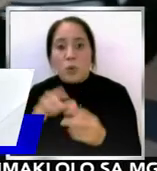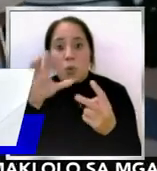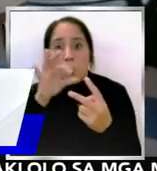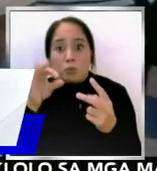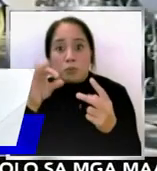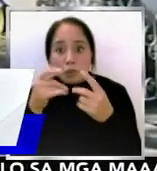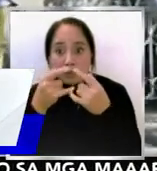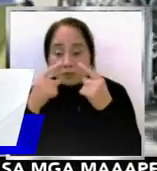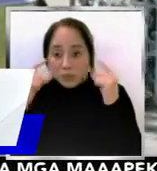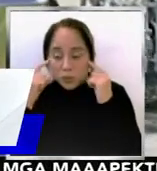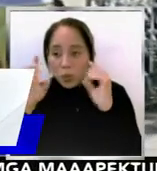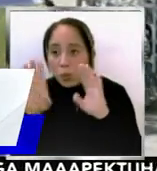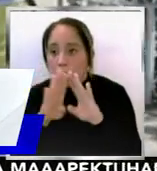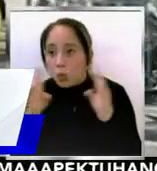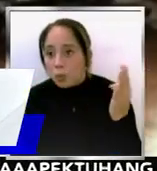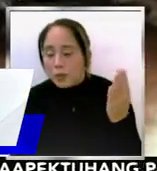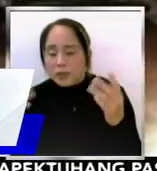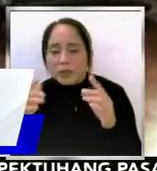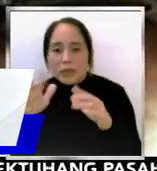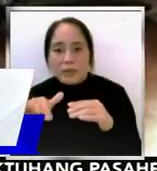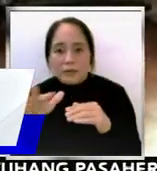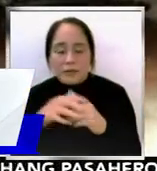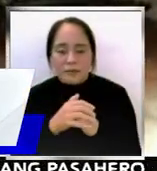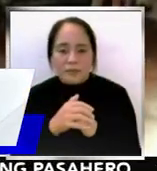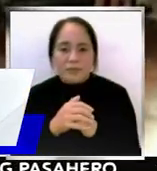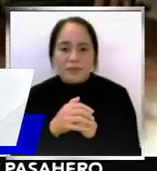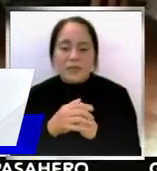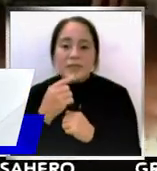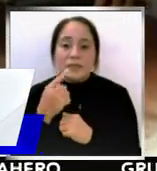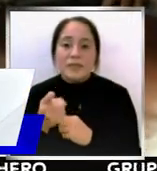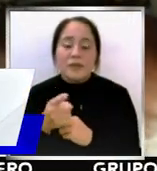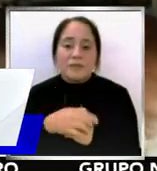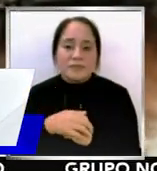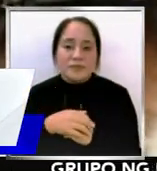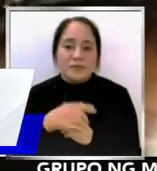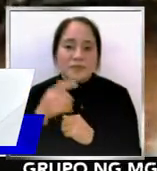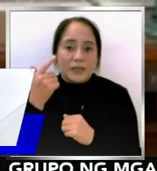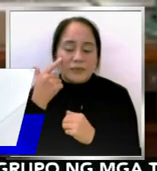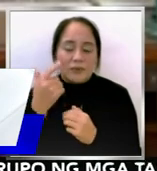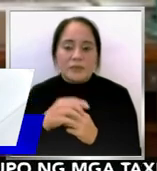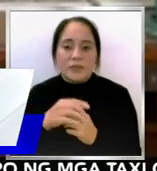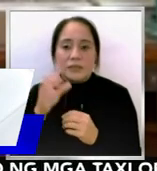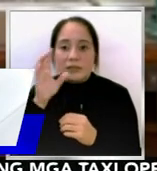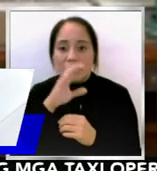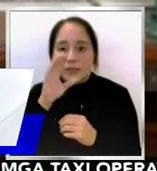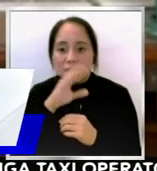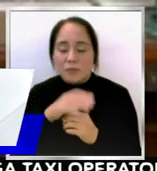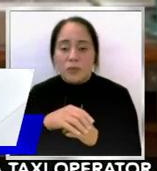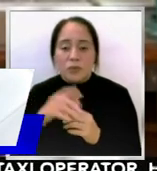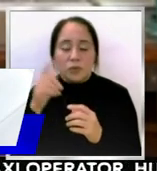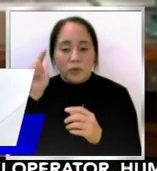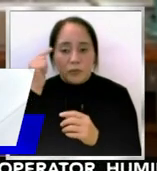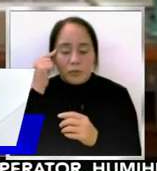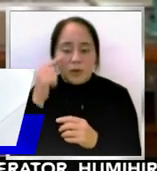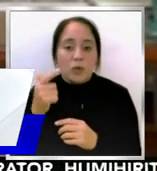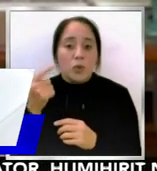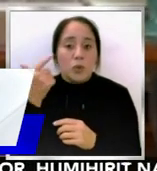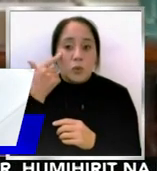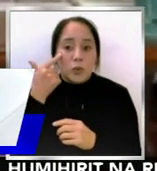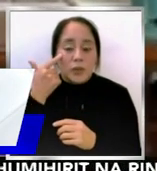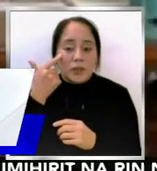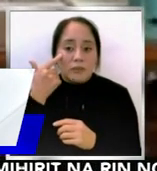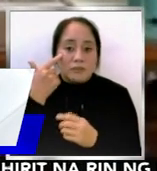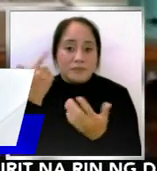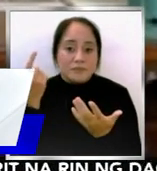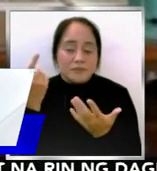at well-ventilated areas. Sabi ni Guevara kay Cebu Governor Gwen Garcia, makipag-usap muna at magbigay